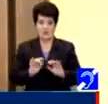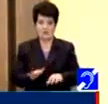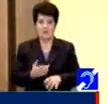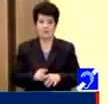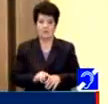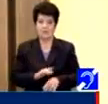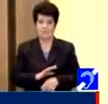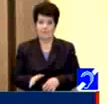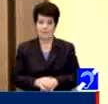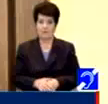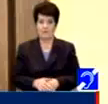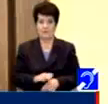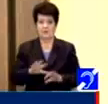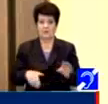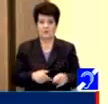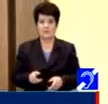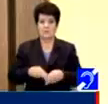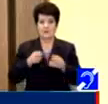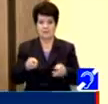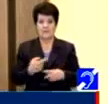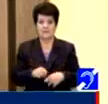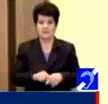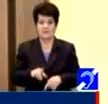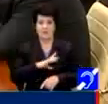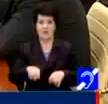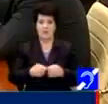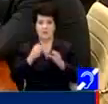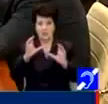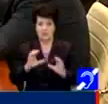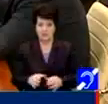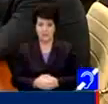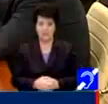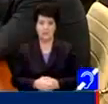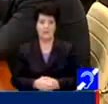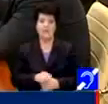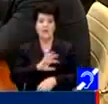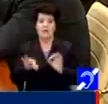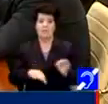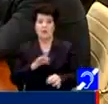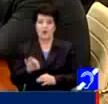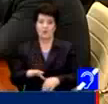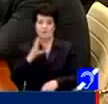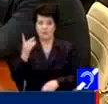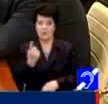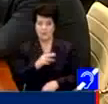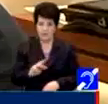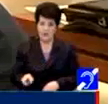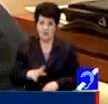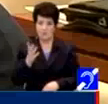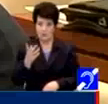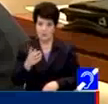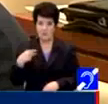propriului popor, să se teamă hoții, bandiții, acei care au încălcat legislația? Mai mult, autorii proiectului spun că foștii premieri și